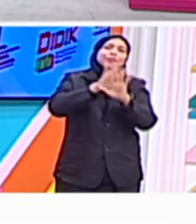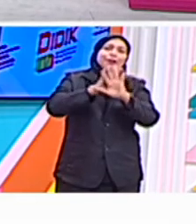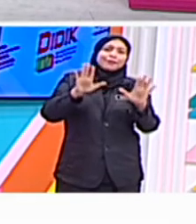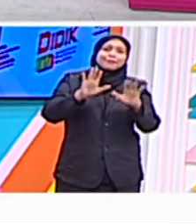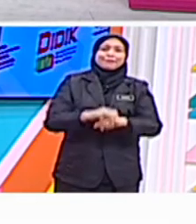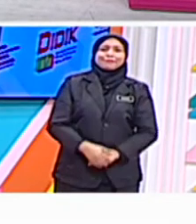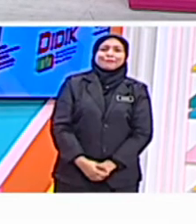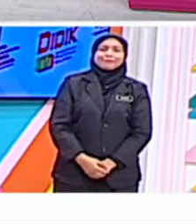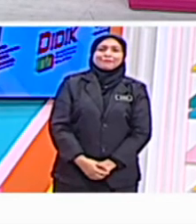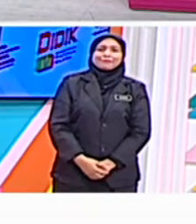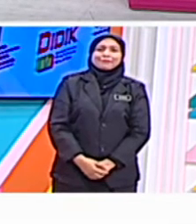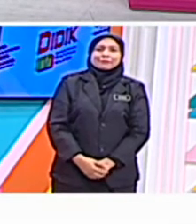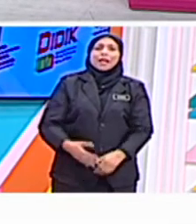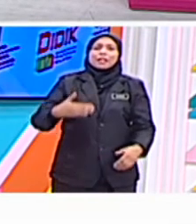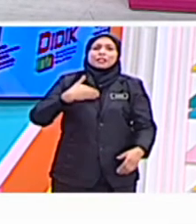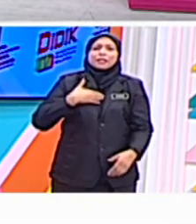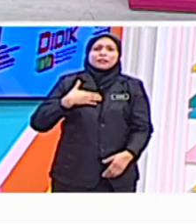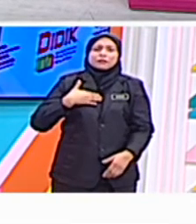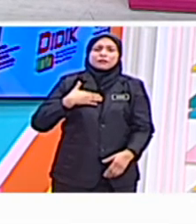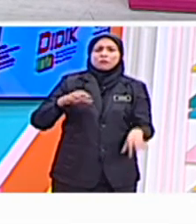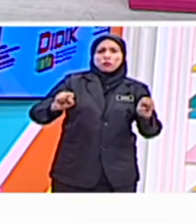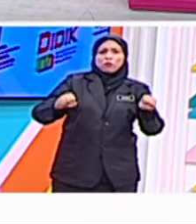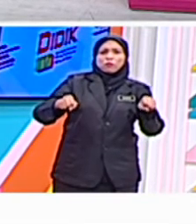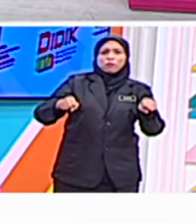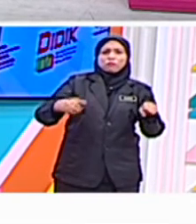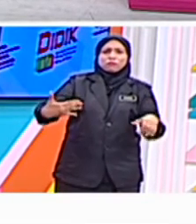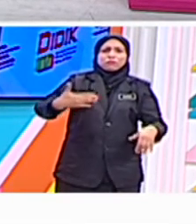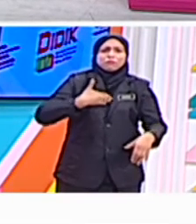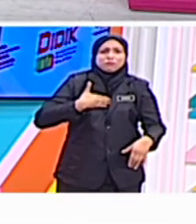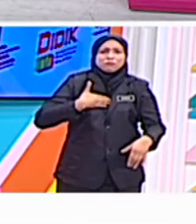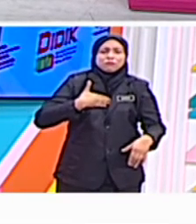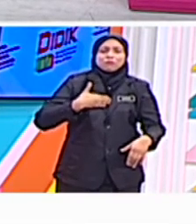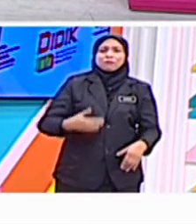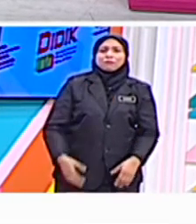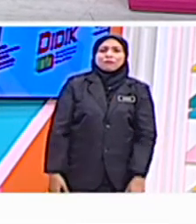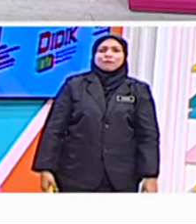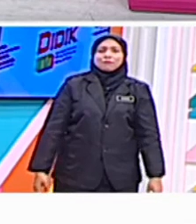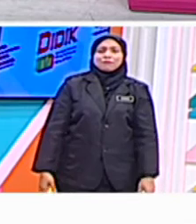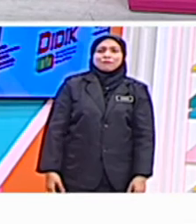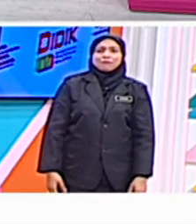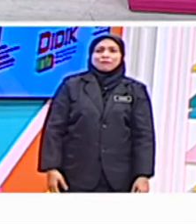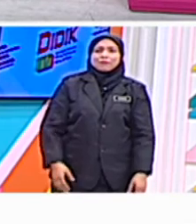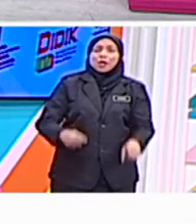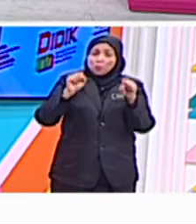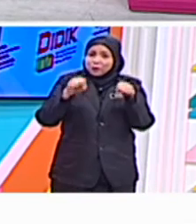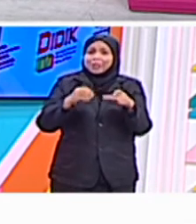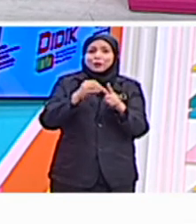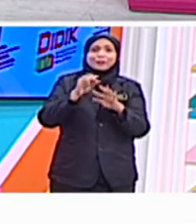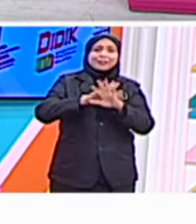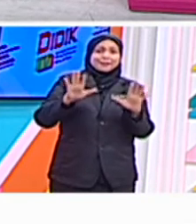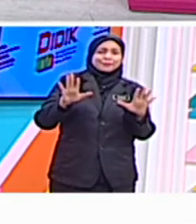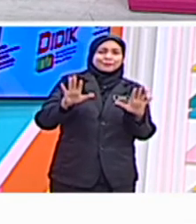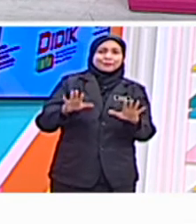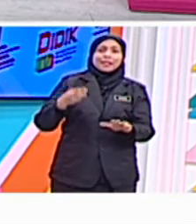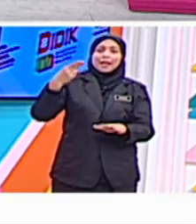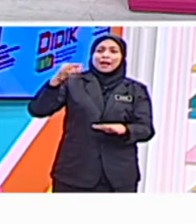kan jatuh. Dada kena handle basikal cedera. Boleh tak? Tuan apa Hafizuddin tu, hijau ke kuning?